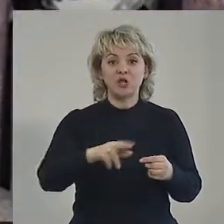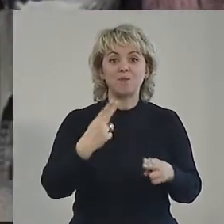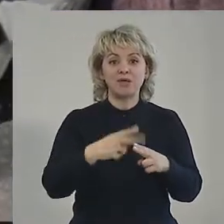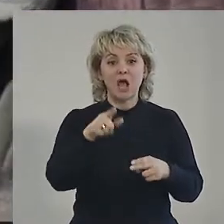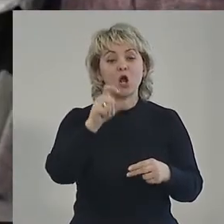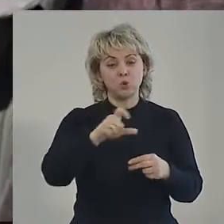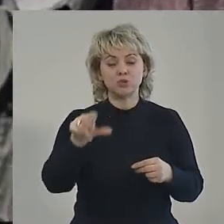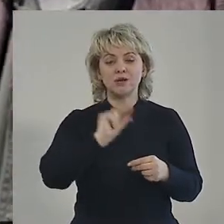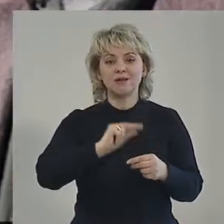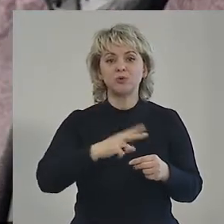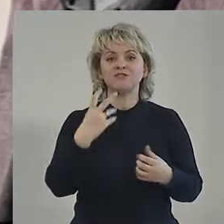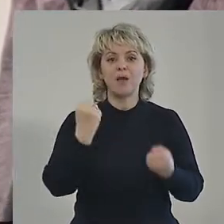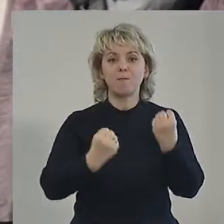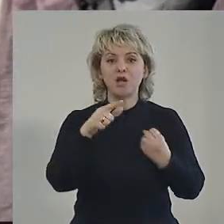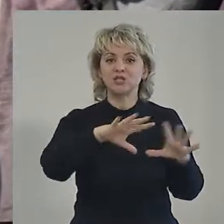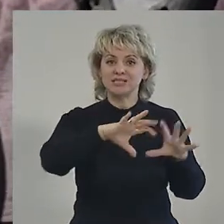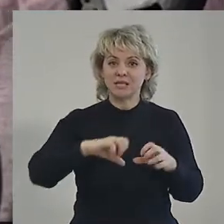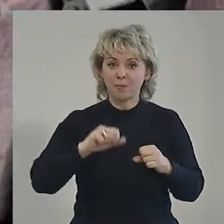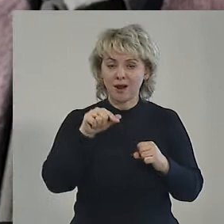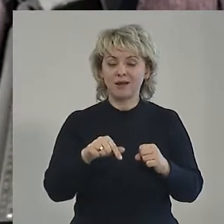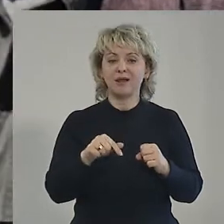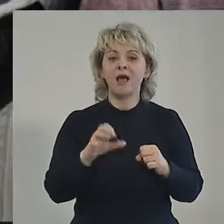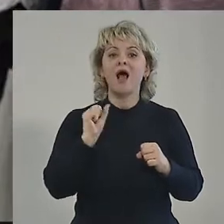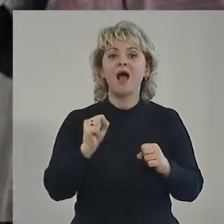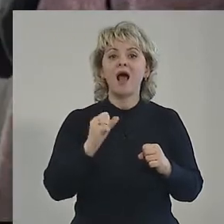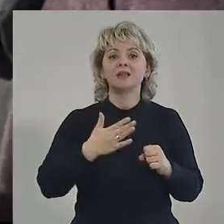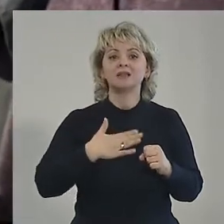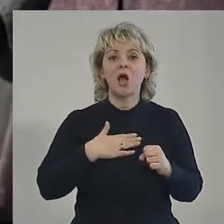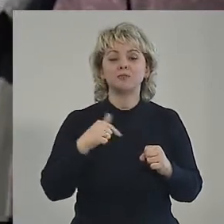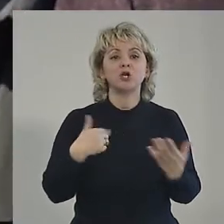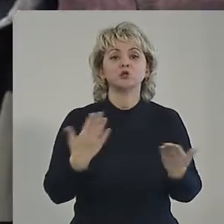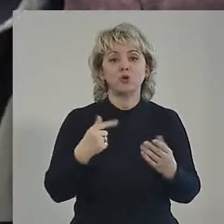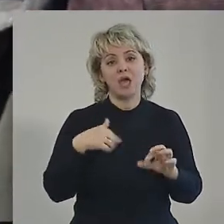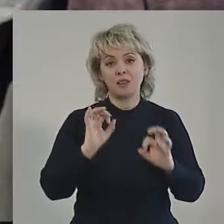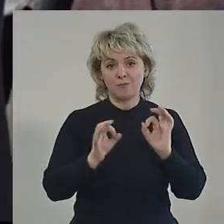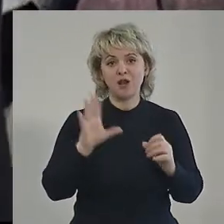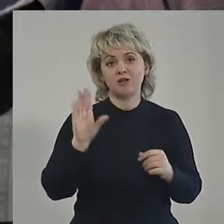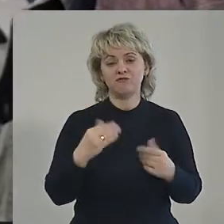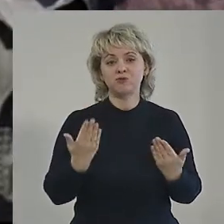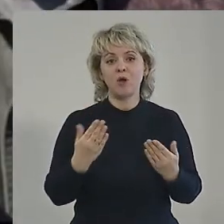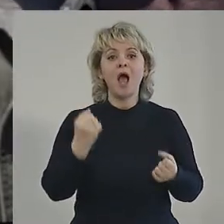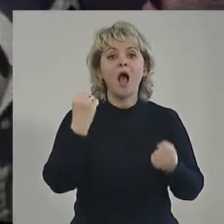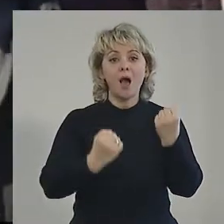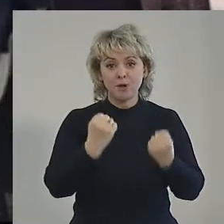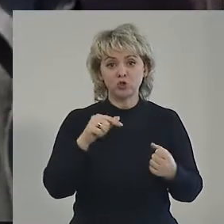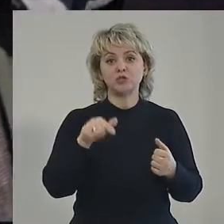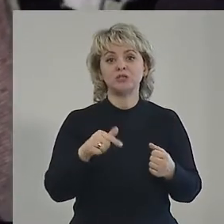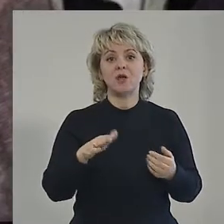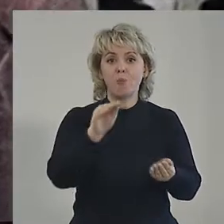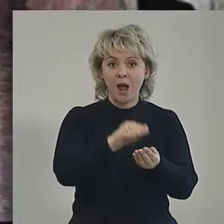люди работали. Две машины забрали, а на мне ничего, я нормальный все. А машины